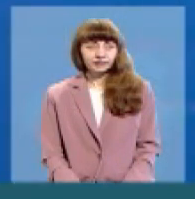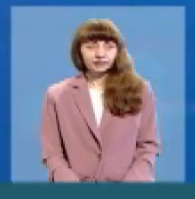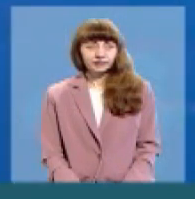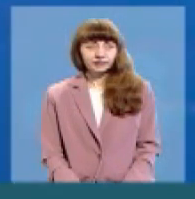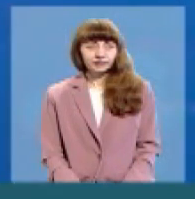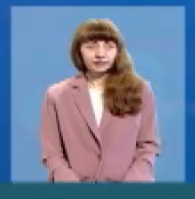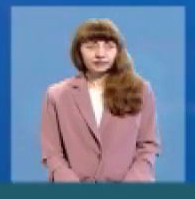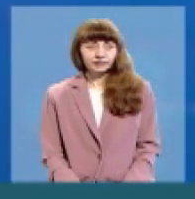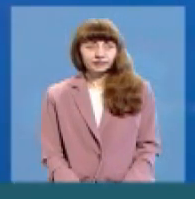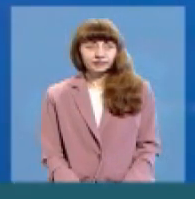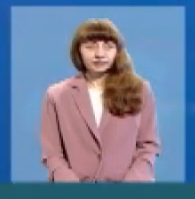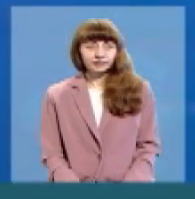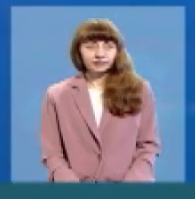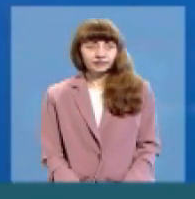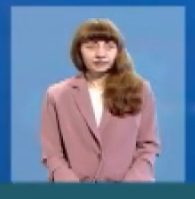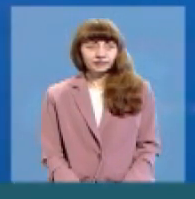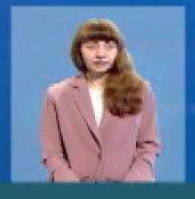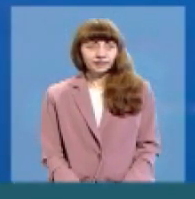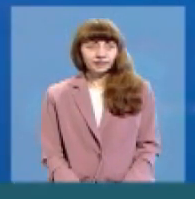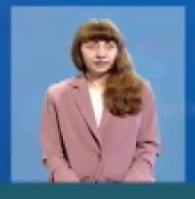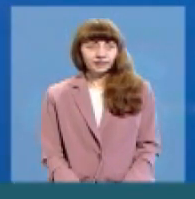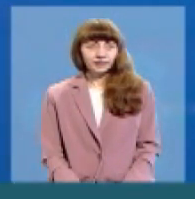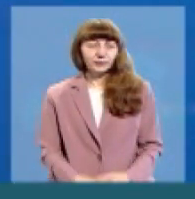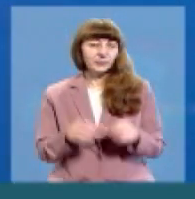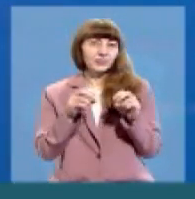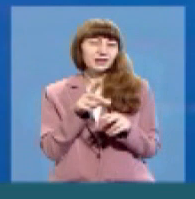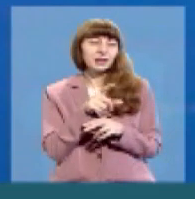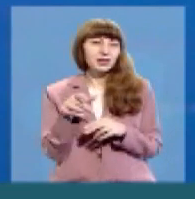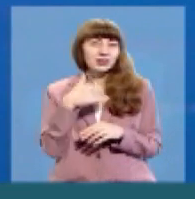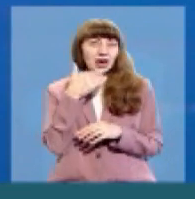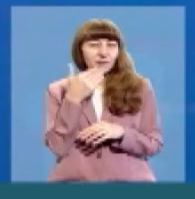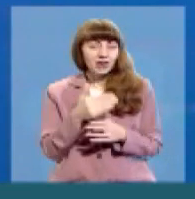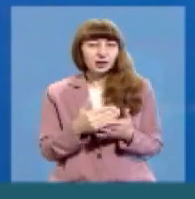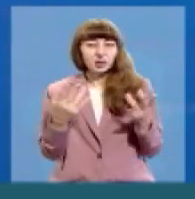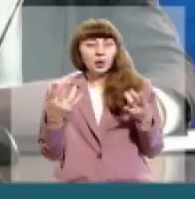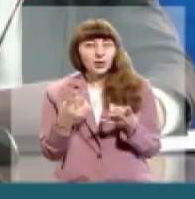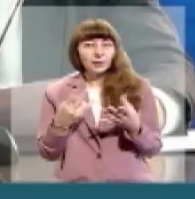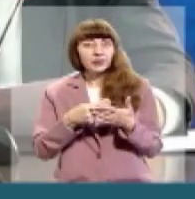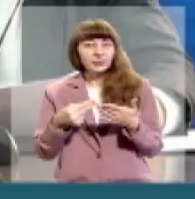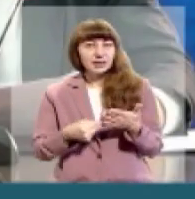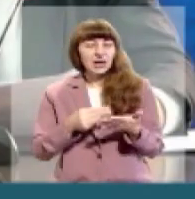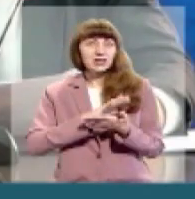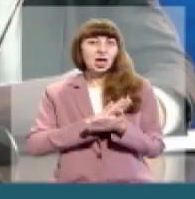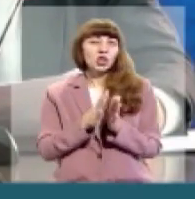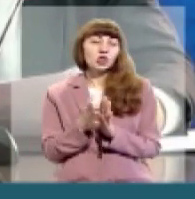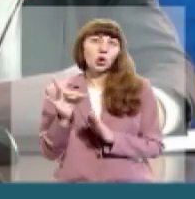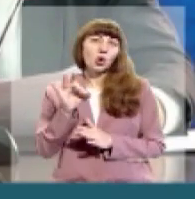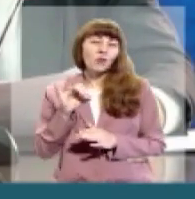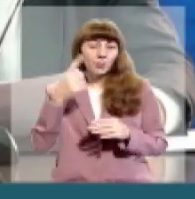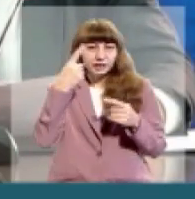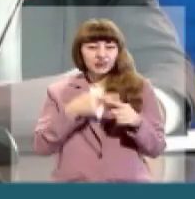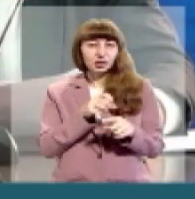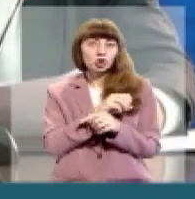Сала мамандары газ құбырларына техникалық қызмет көрсету жөніндегі шарттарды жасау керек екендігін де айтады. Сонымен қатар түтінмен